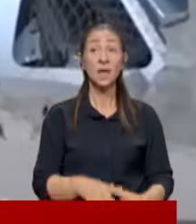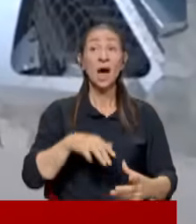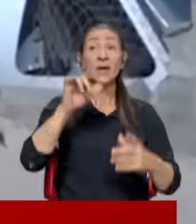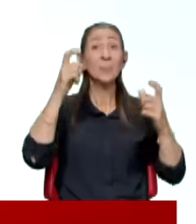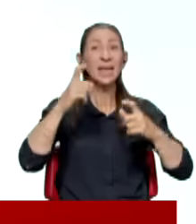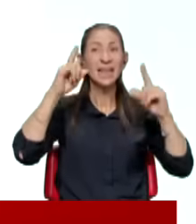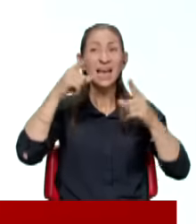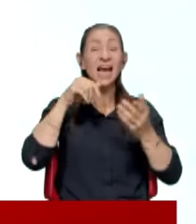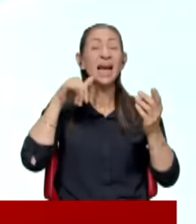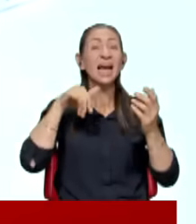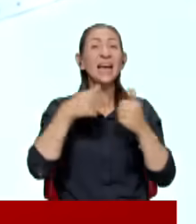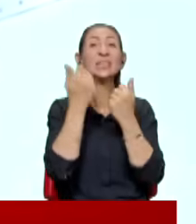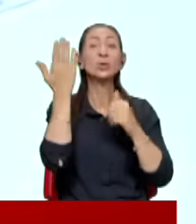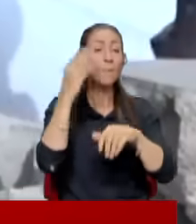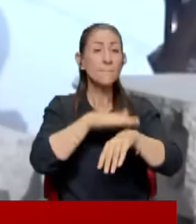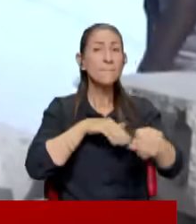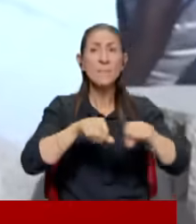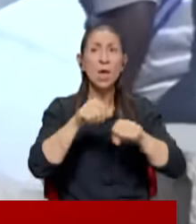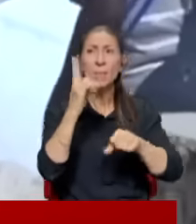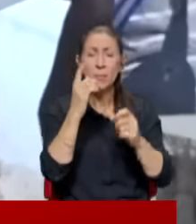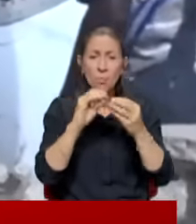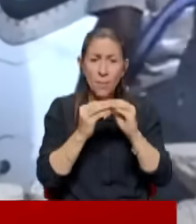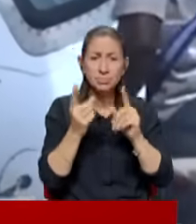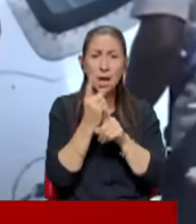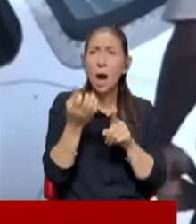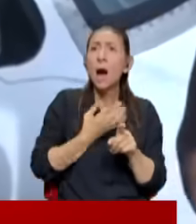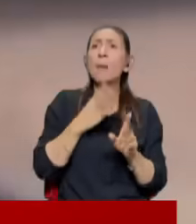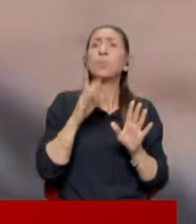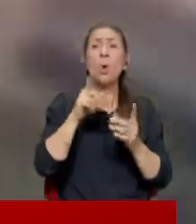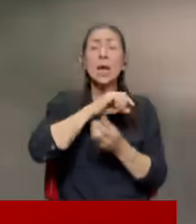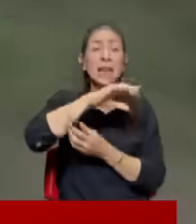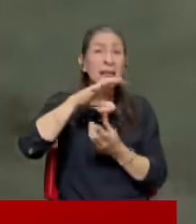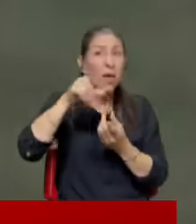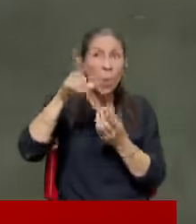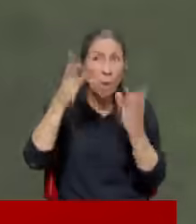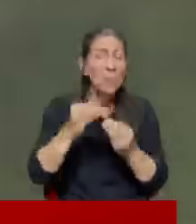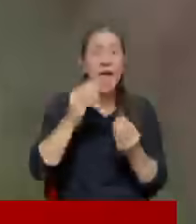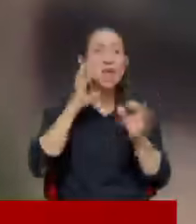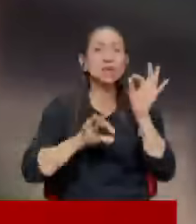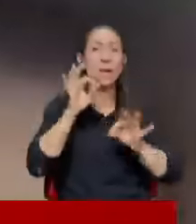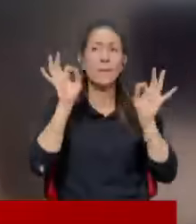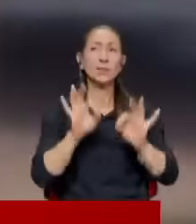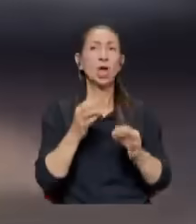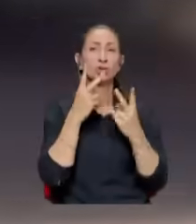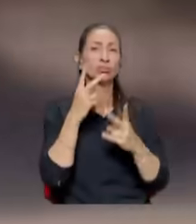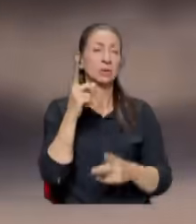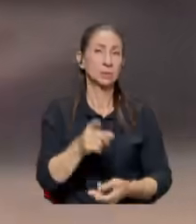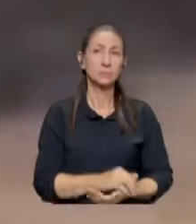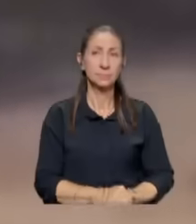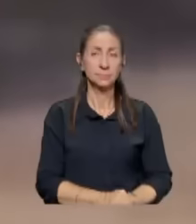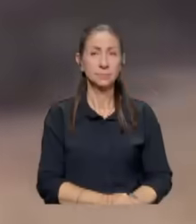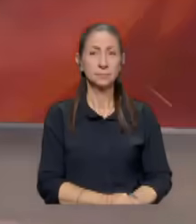Havalimanı yetkilileri kaza öncesi pilotun herhangi bir arıza bildirmediğini, olayla ilgili inceleme başlatıldığını açıkladı.